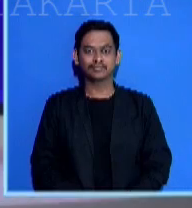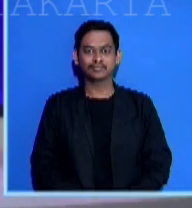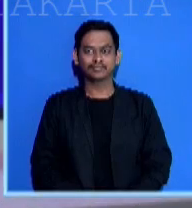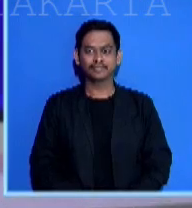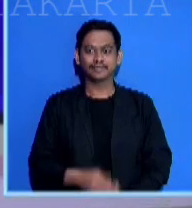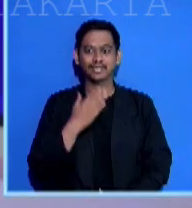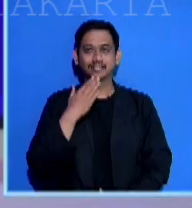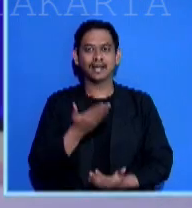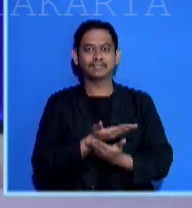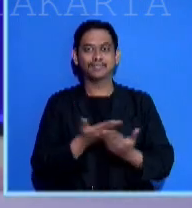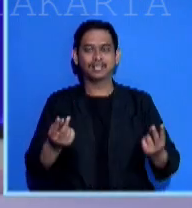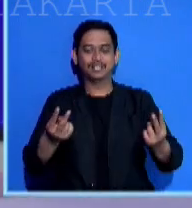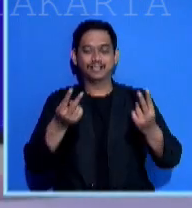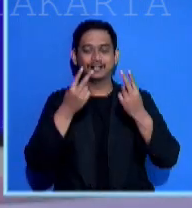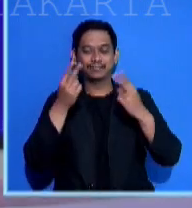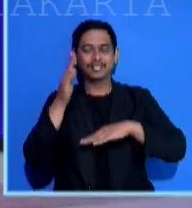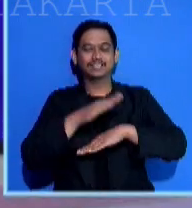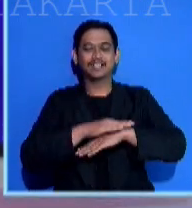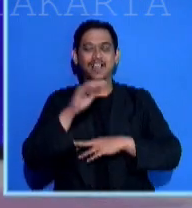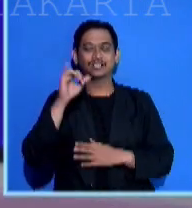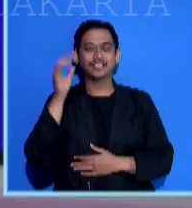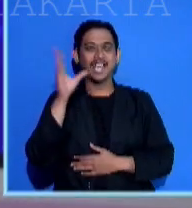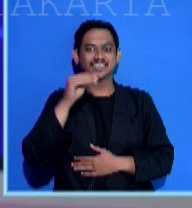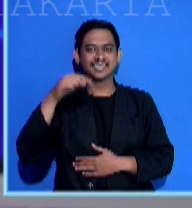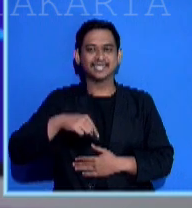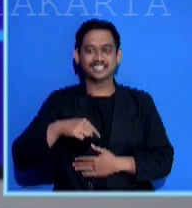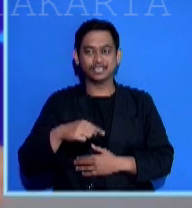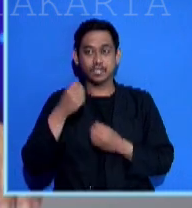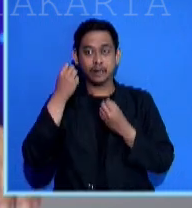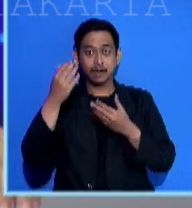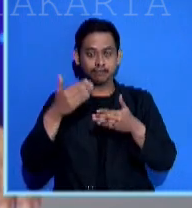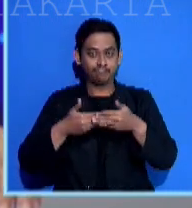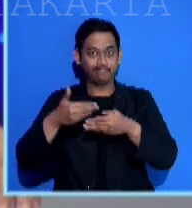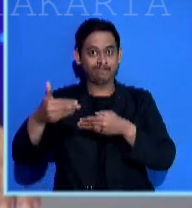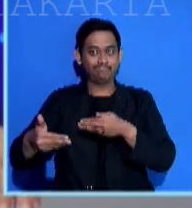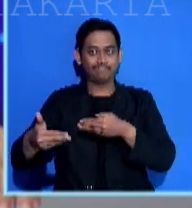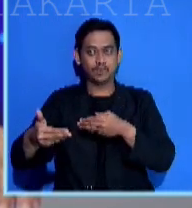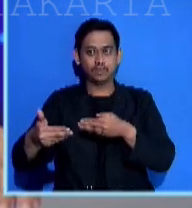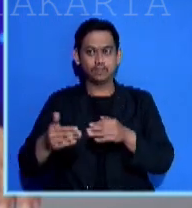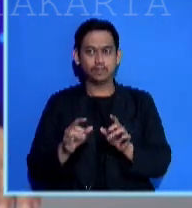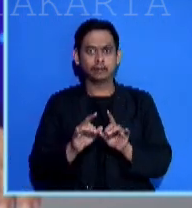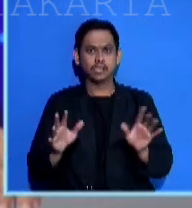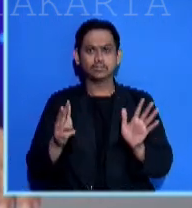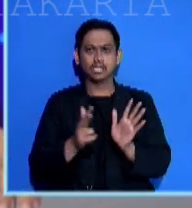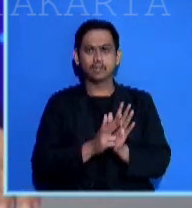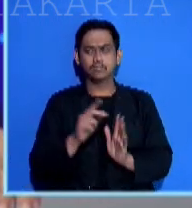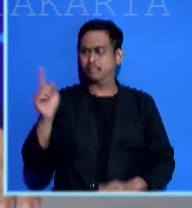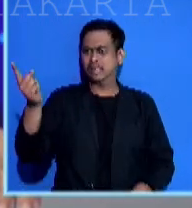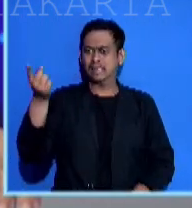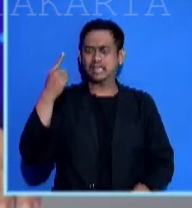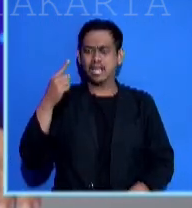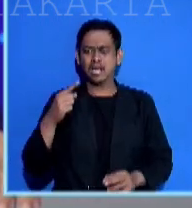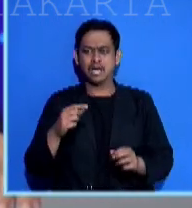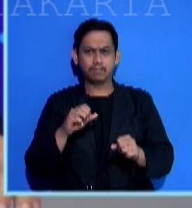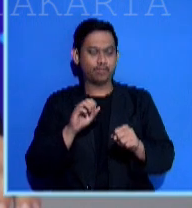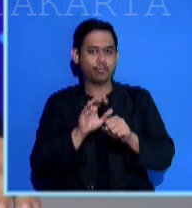Terima kasih saudara, Anda masih menyaksikan Jogja hari ini. Kita ke informasi selanjutnya saudara, berbeda dengan penetapan pemerintah, warga Muhammadiyah